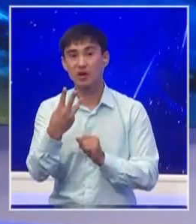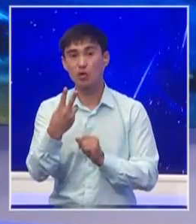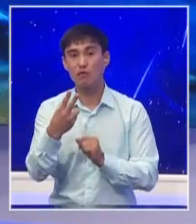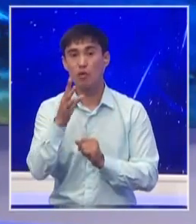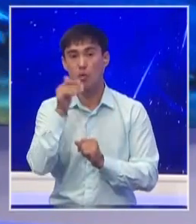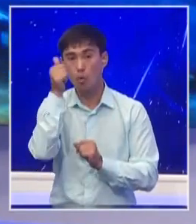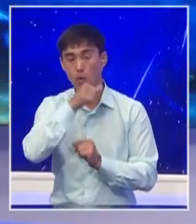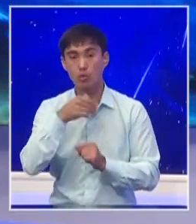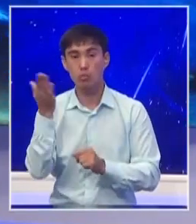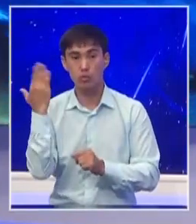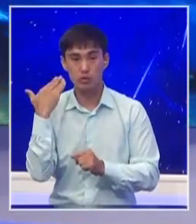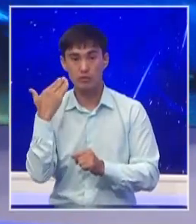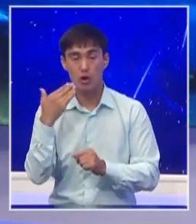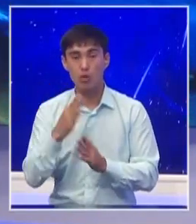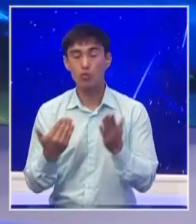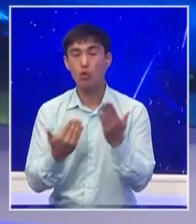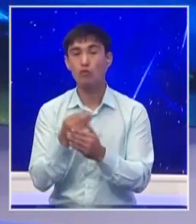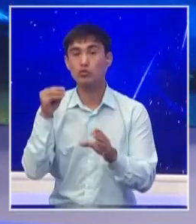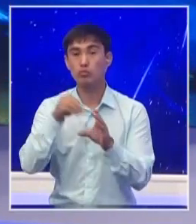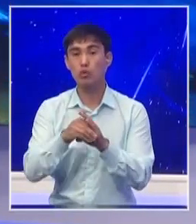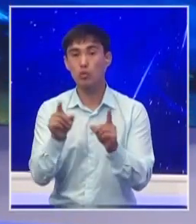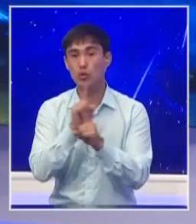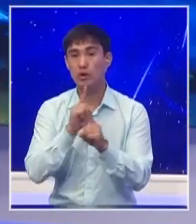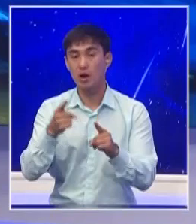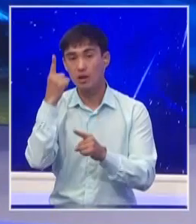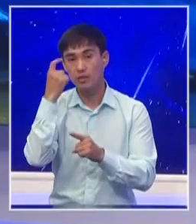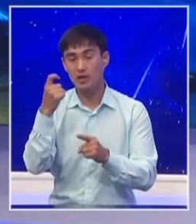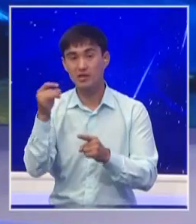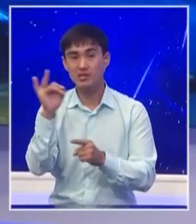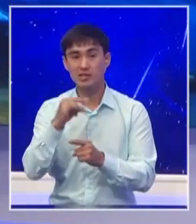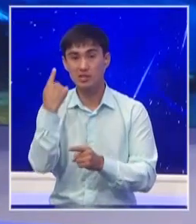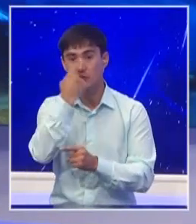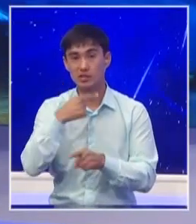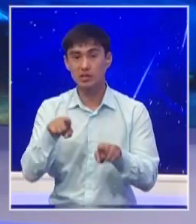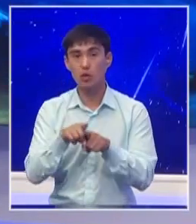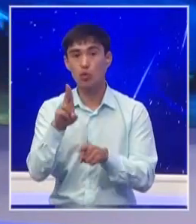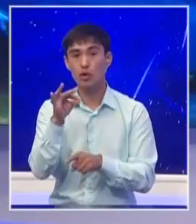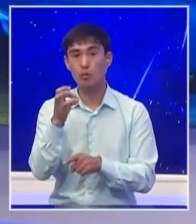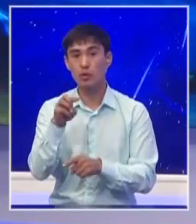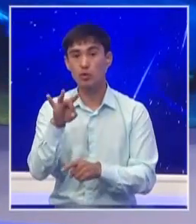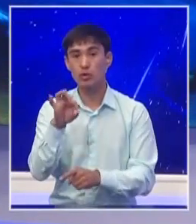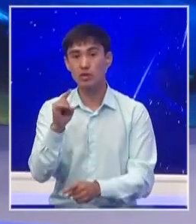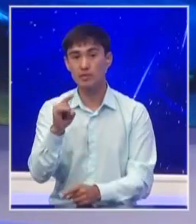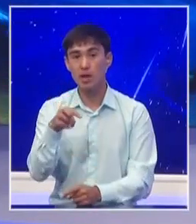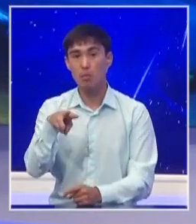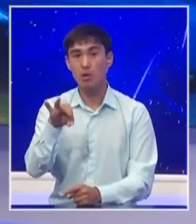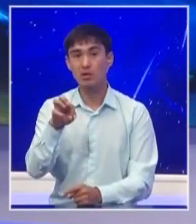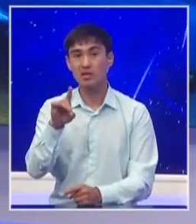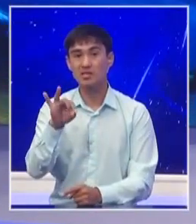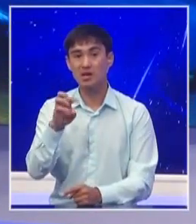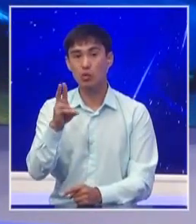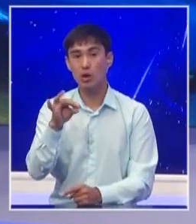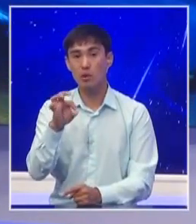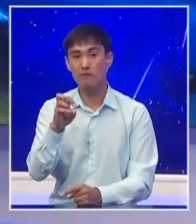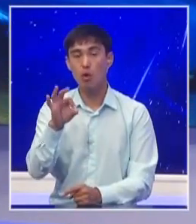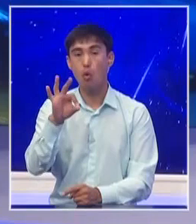прошлого столетия. В новый сборник вошли уникальные данные о исторических личностях, таких как Кундакбай Талендыулы, Малданазар